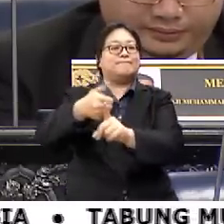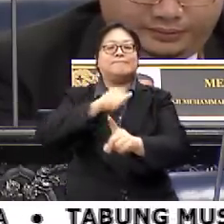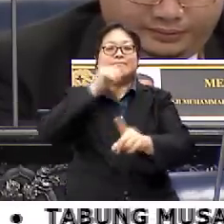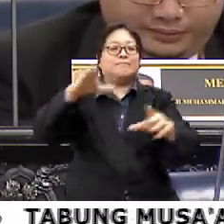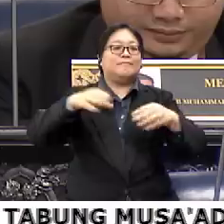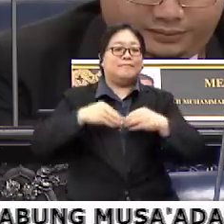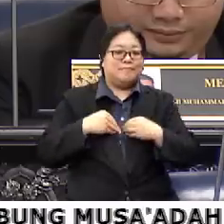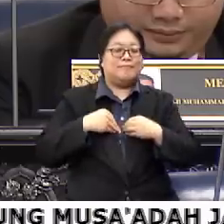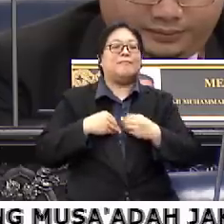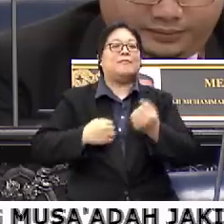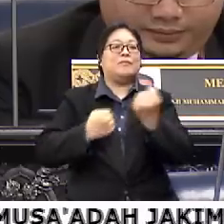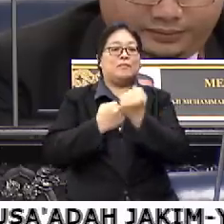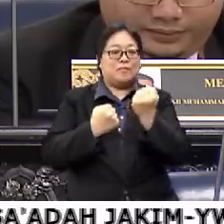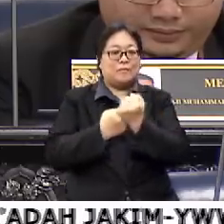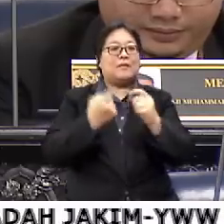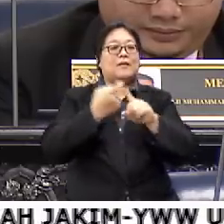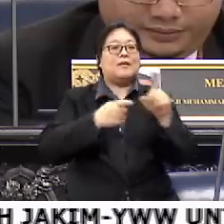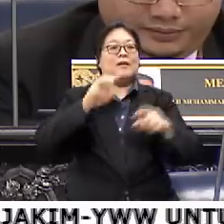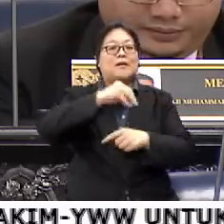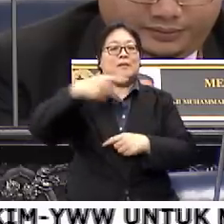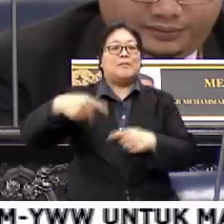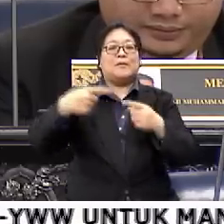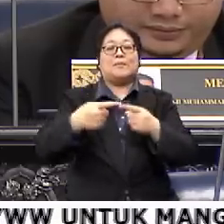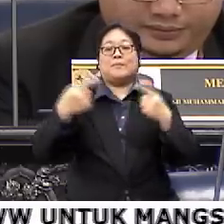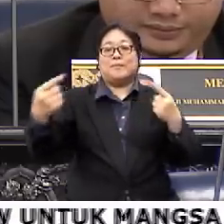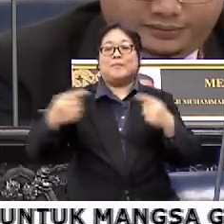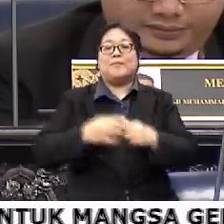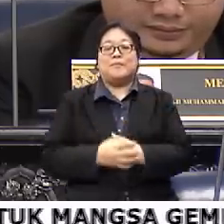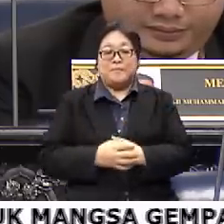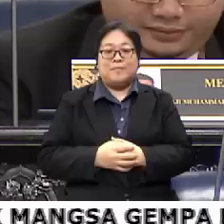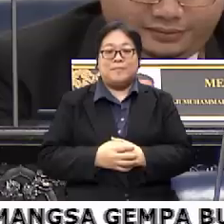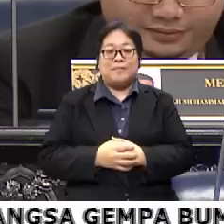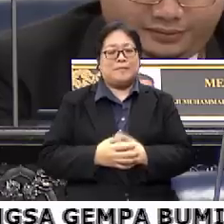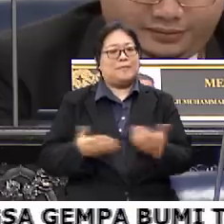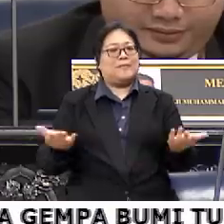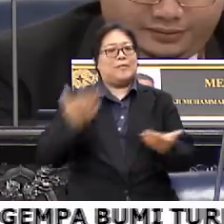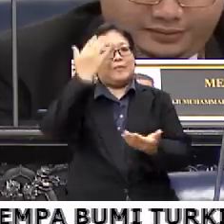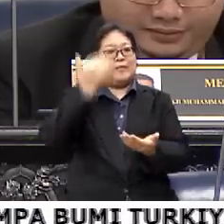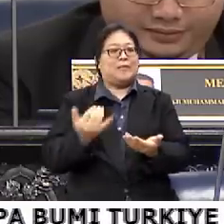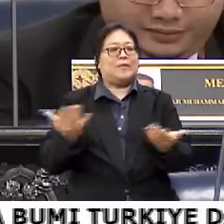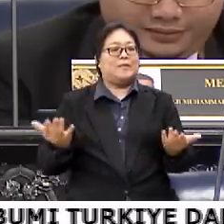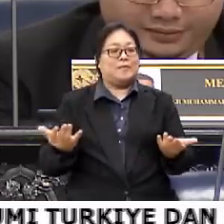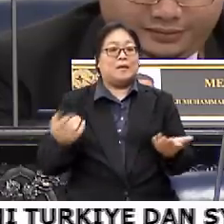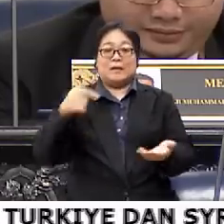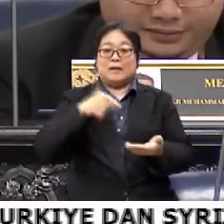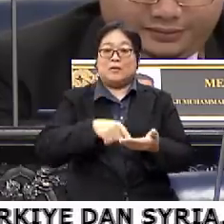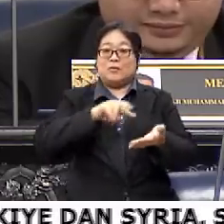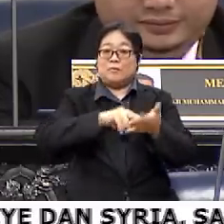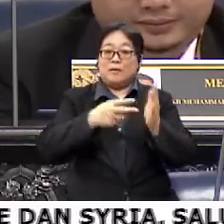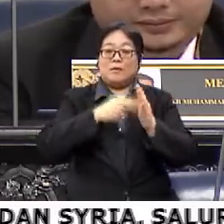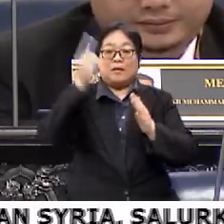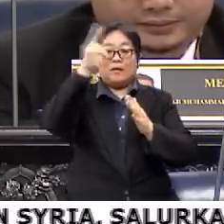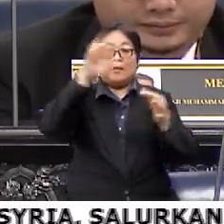menerima apa-apa sumbangan daripada Ahli Parlimen Pembangkang. Sampai begitu sekali. Adakah ini terjemahan